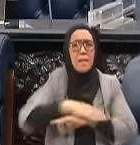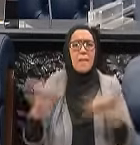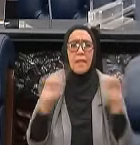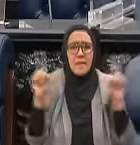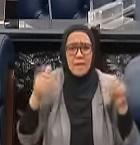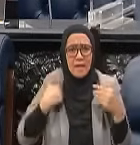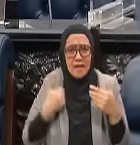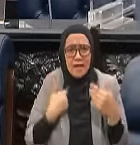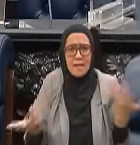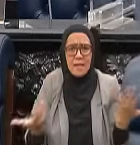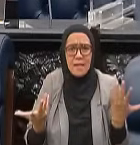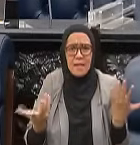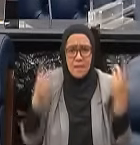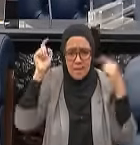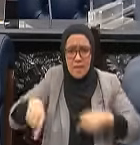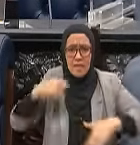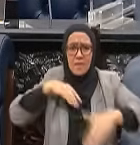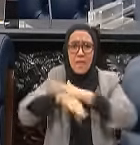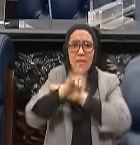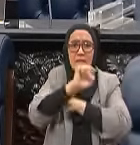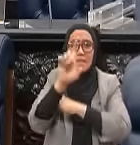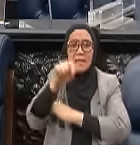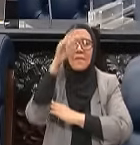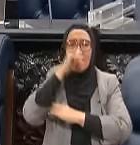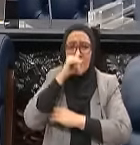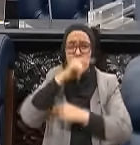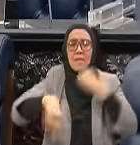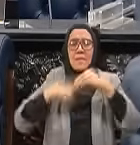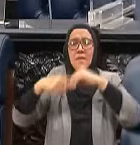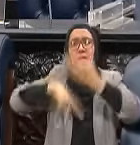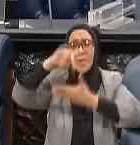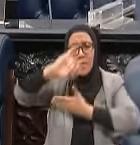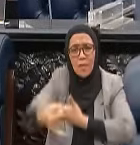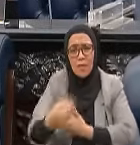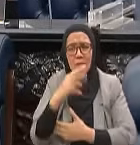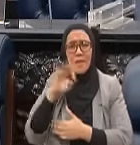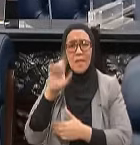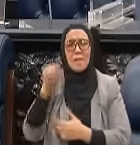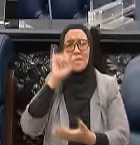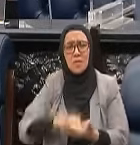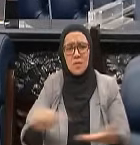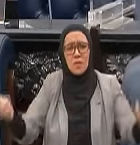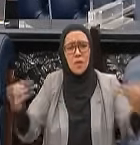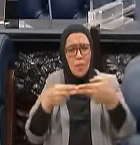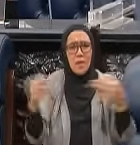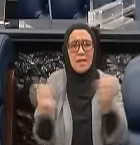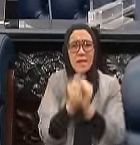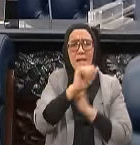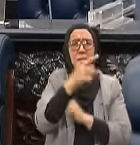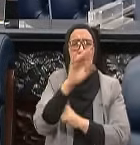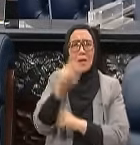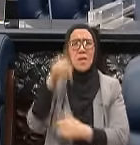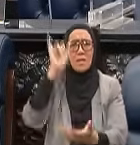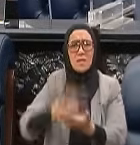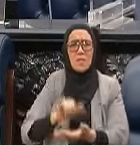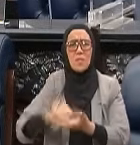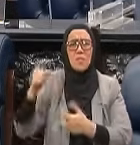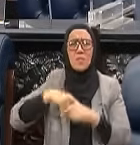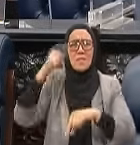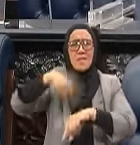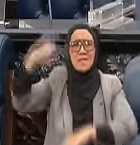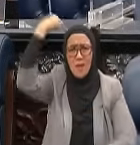mesti melalui lembaga Project studio mungkin pada akhirnya